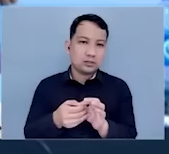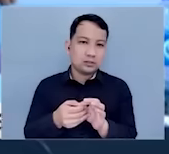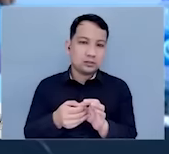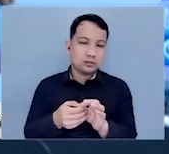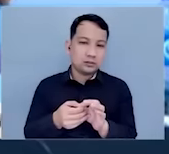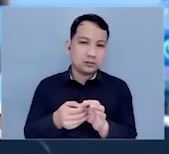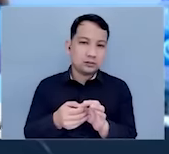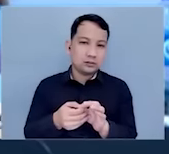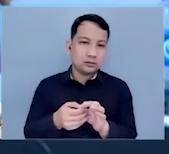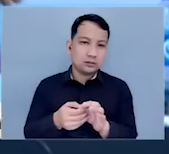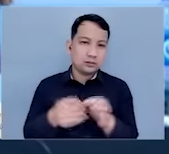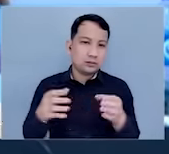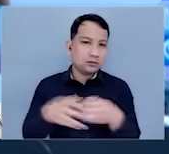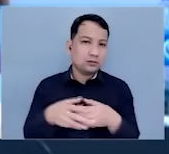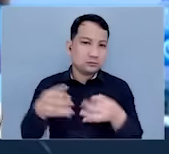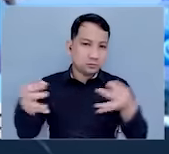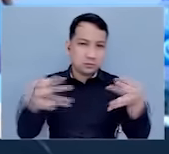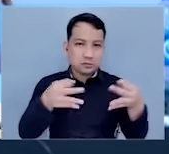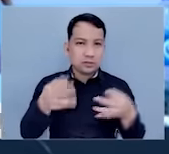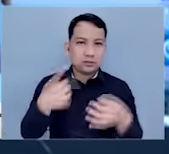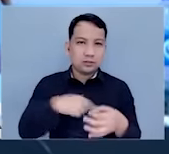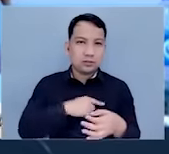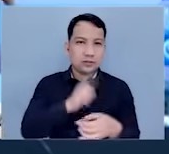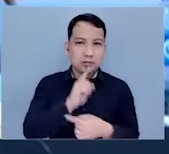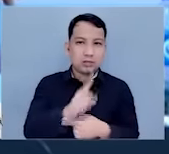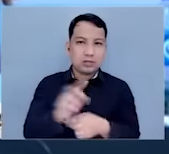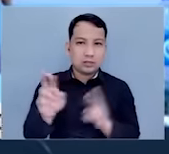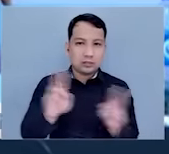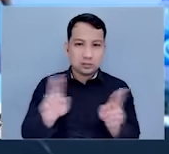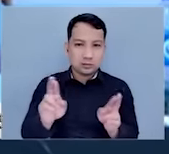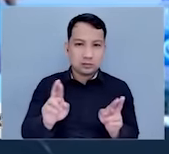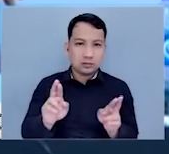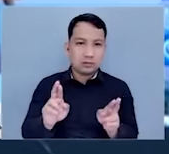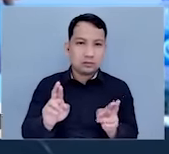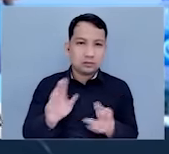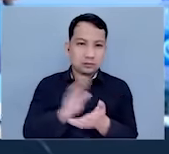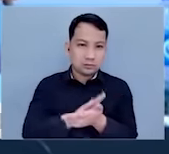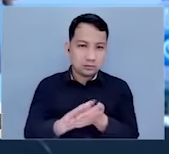when it comes inside the court. So we just have to polish a little of